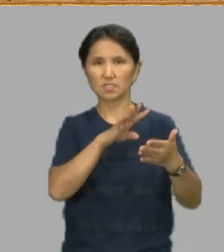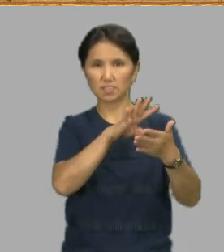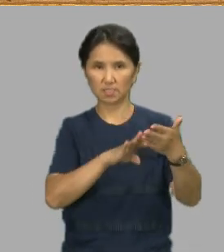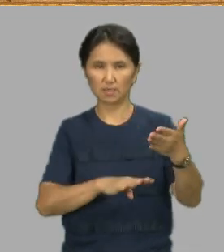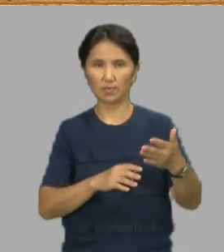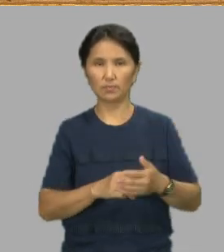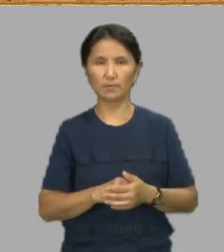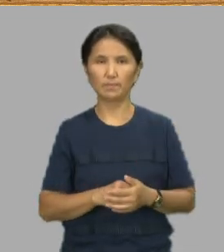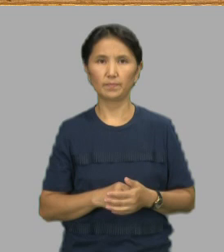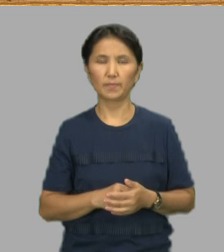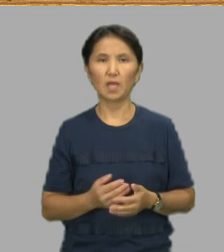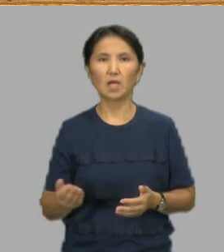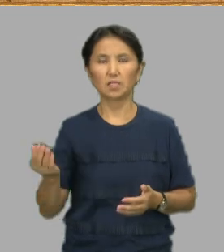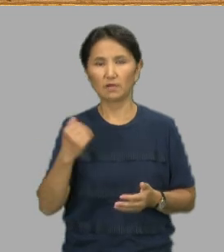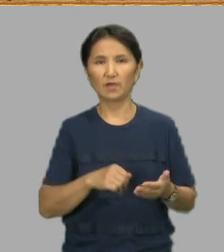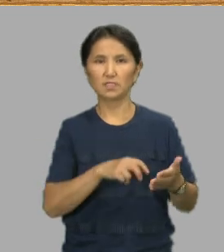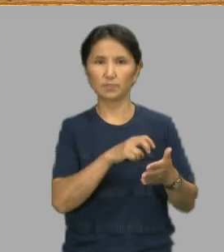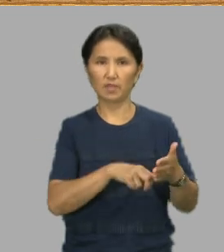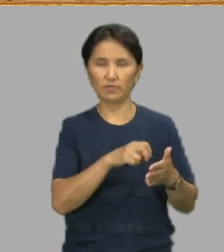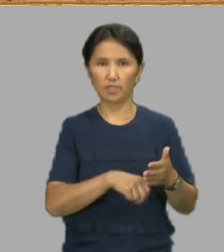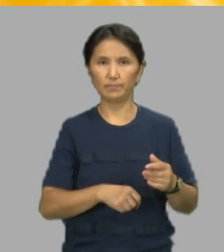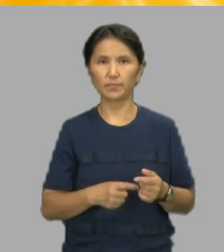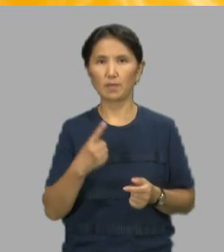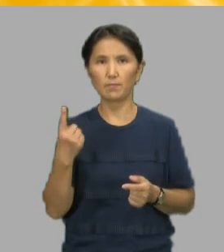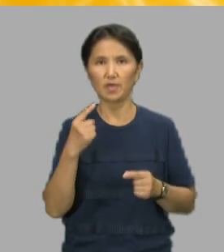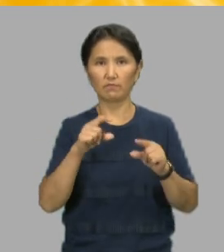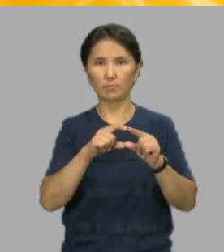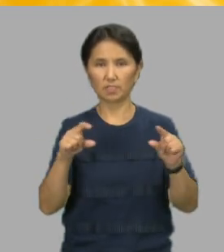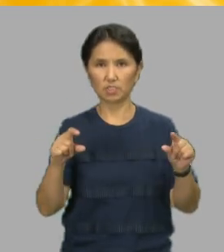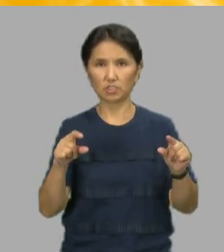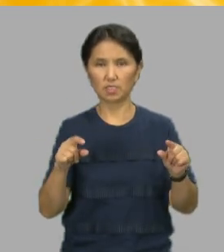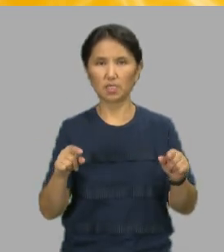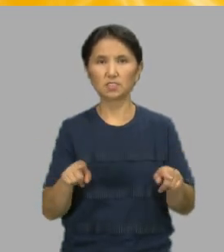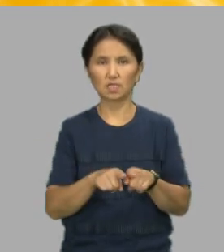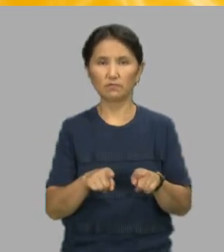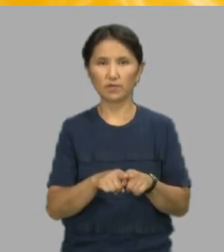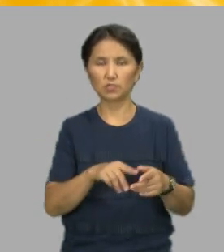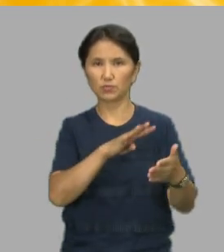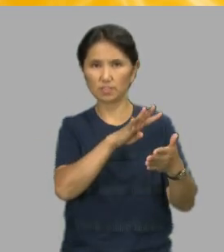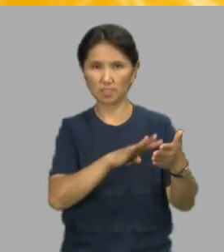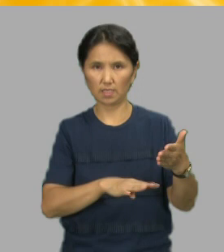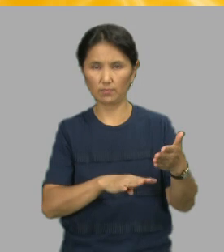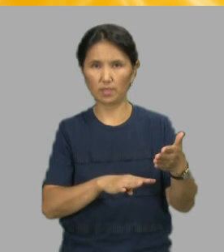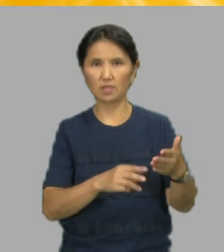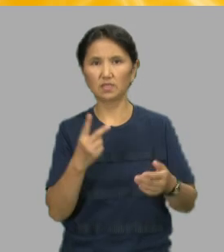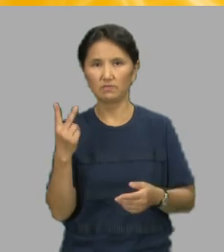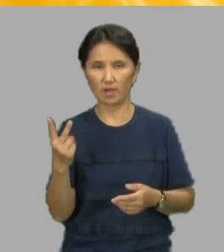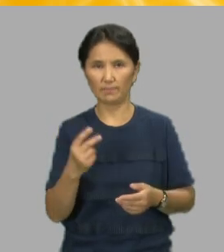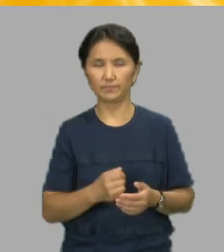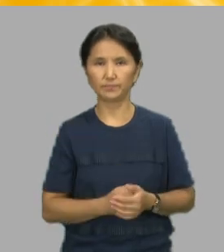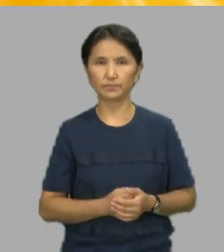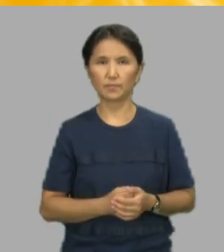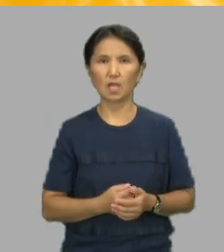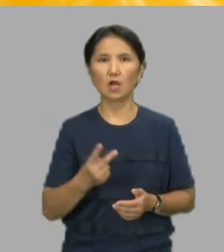схемами. Давайте проверим. Первое предложение соответствует схеме 2.